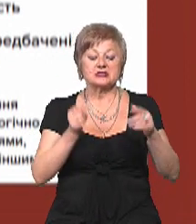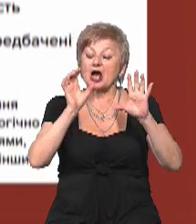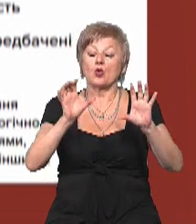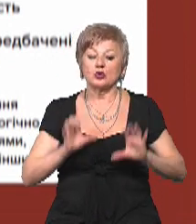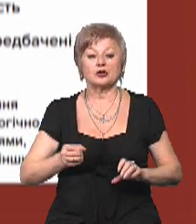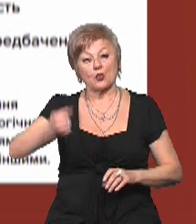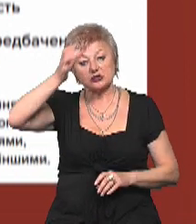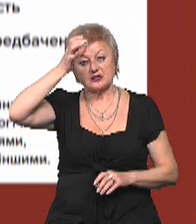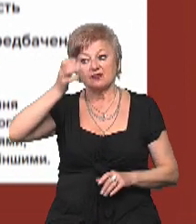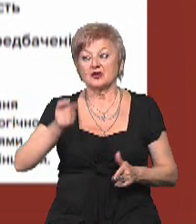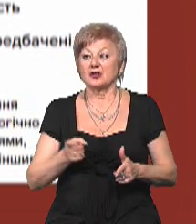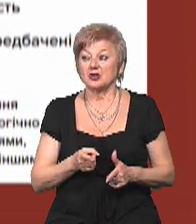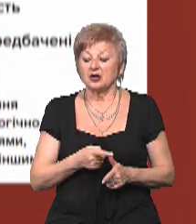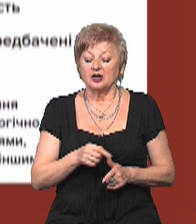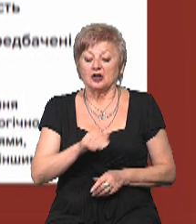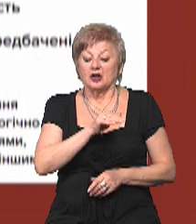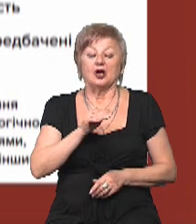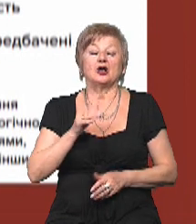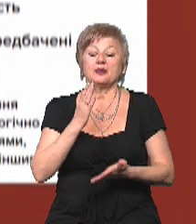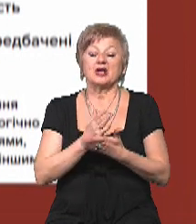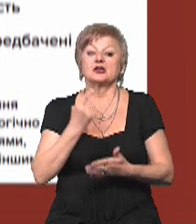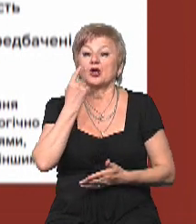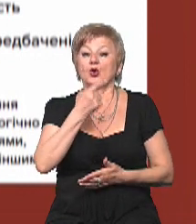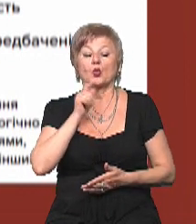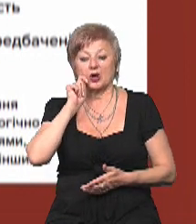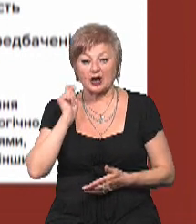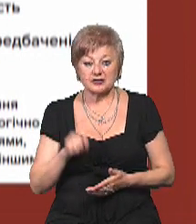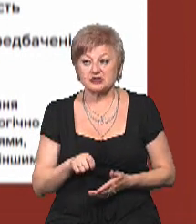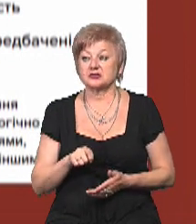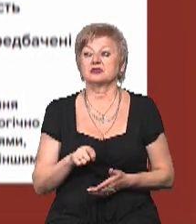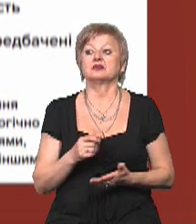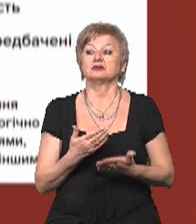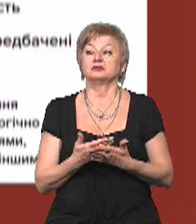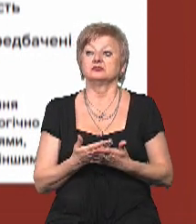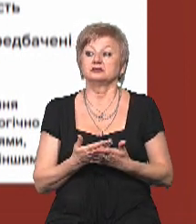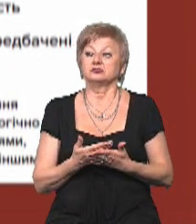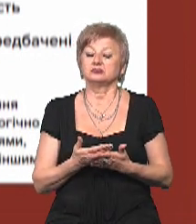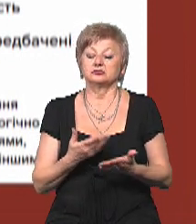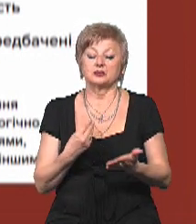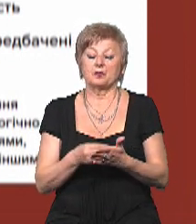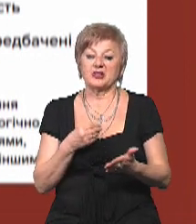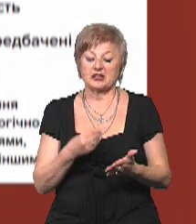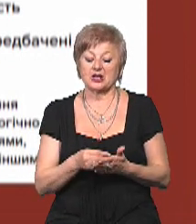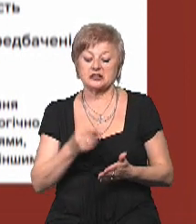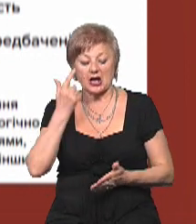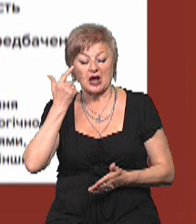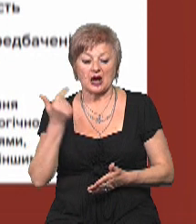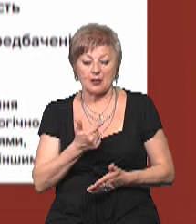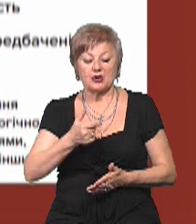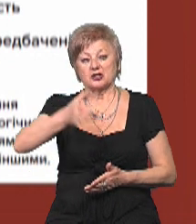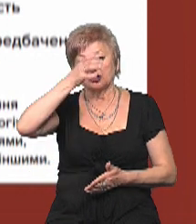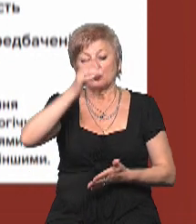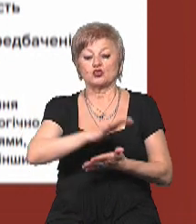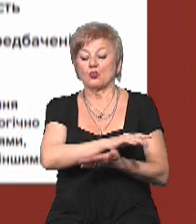це вільне володіння державною мовою, математична компетентність, інноваційність, підприємливість та фінансова грамотність, навчання впродовж